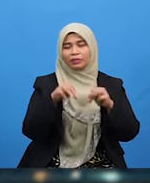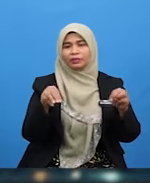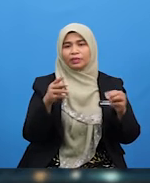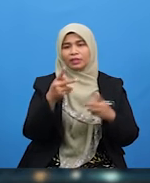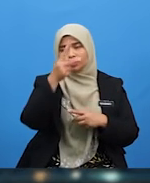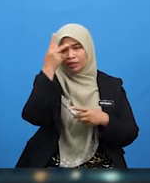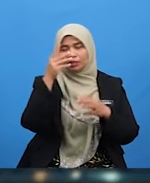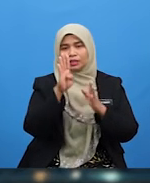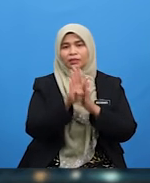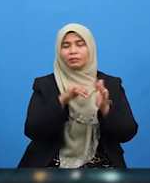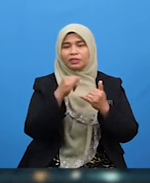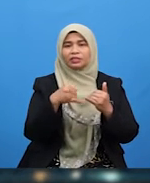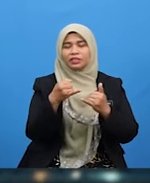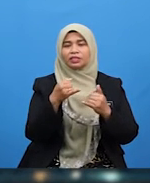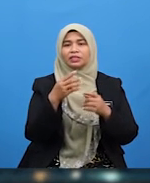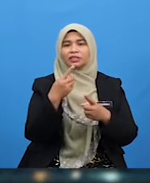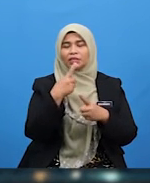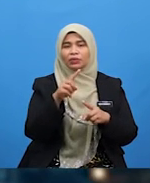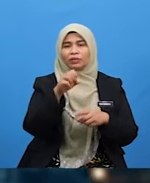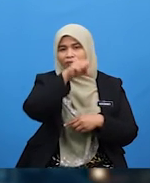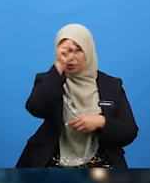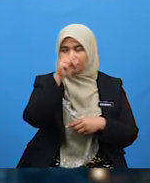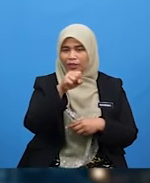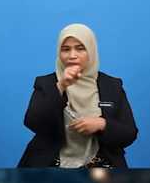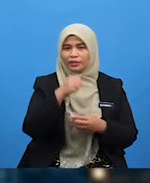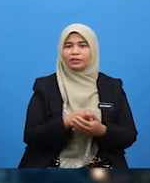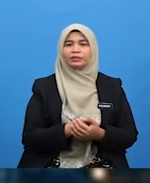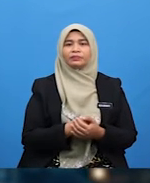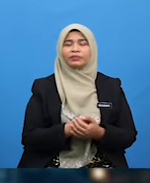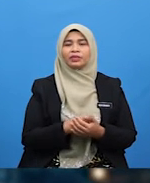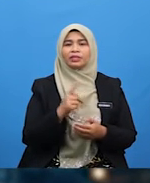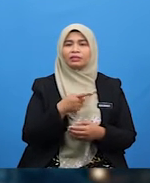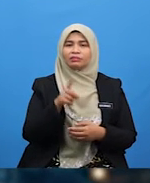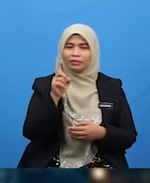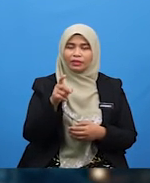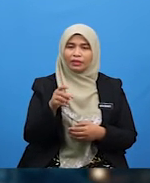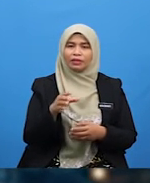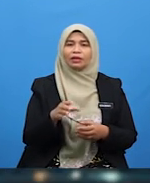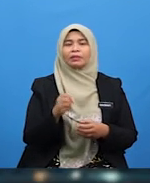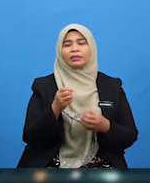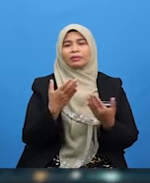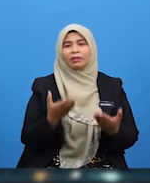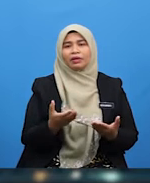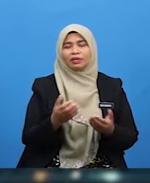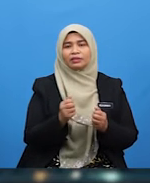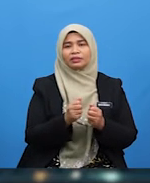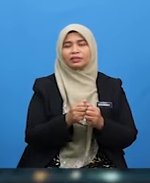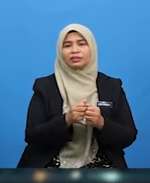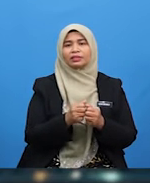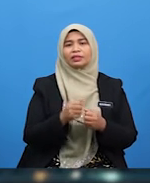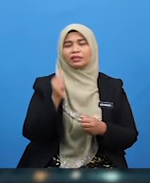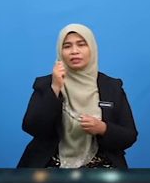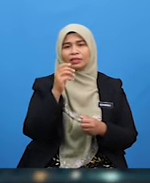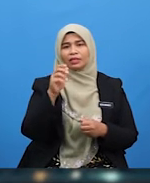berjaya menjawab soalan yang diberi dengan betul. Akhir sekali, kita hendaklah mengambil berat tentang pegangan akidah dan akhlak